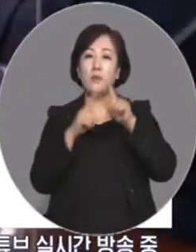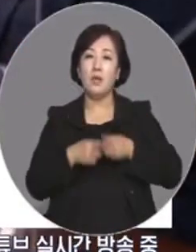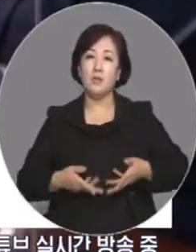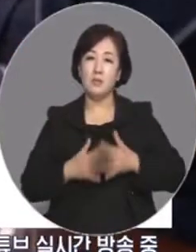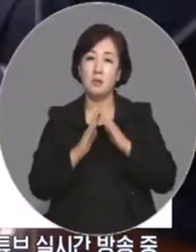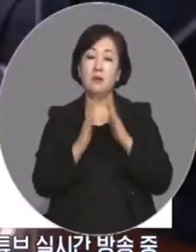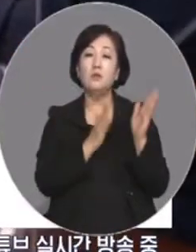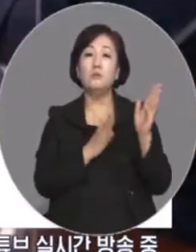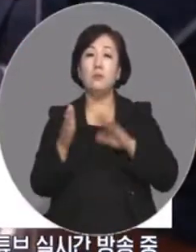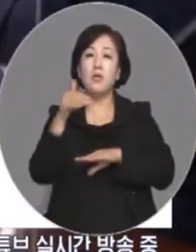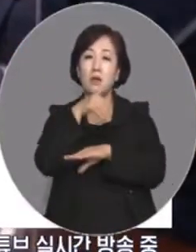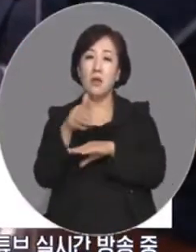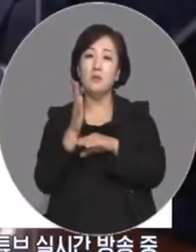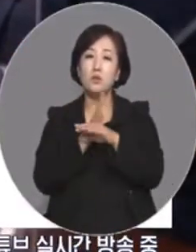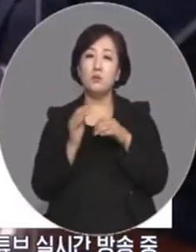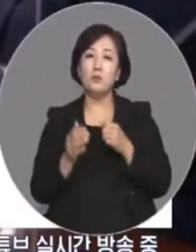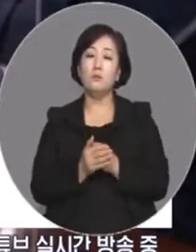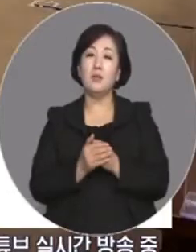짓기로 했습니다.